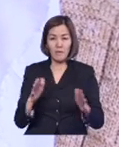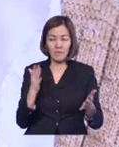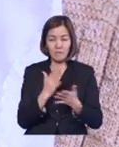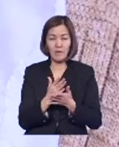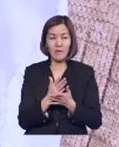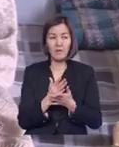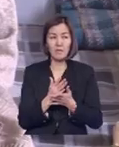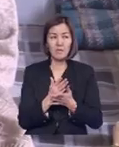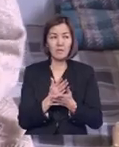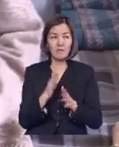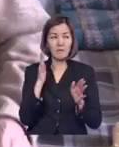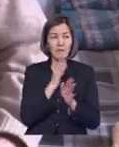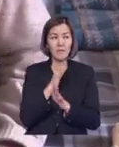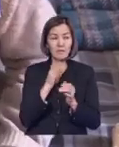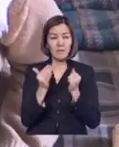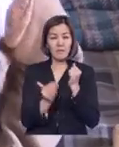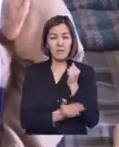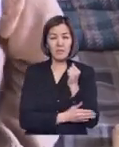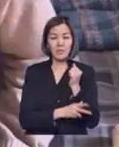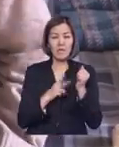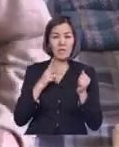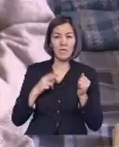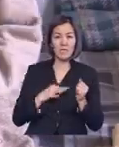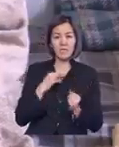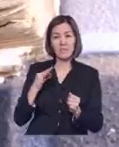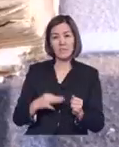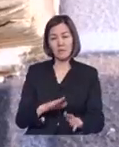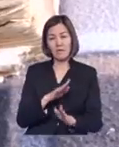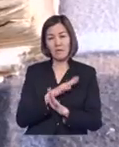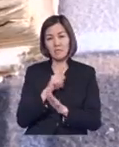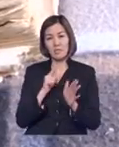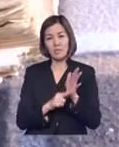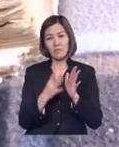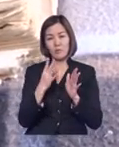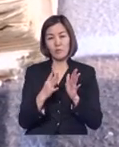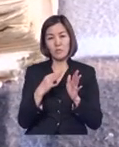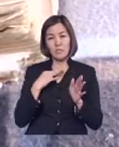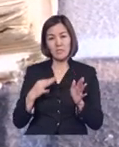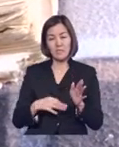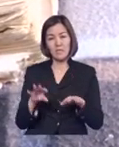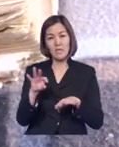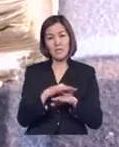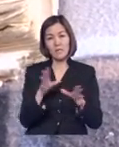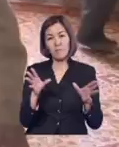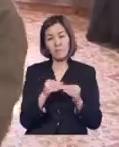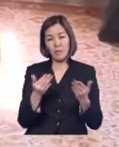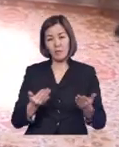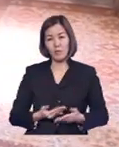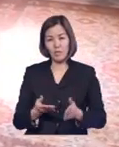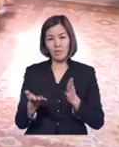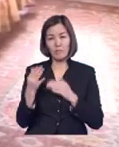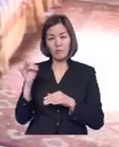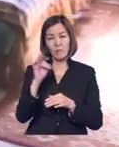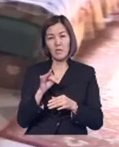Тағдыр тауқыметі, кенже ұлы мен қызы өмірден өткен. Қазір 74 жастағы ұлы мен келіннің қолында тұрады. Өткен тарихты